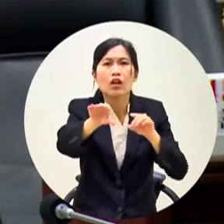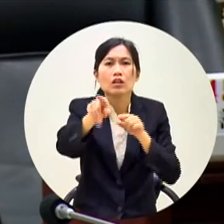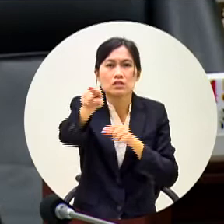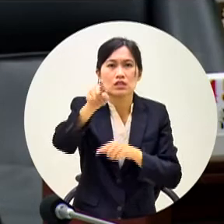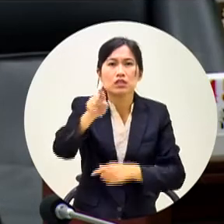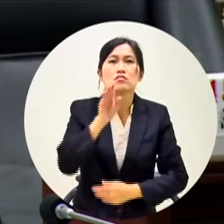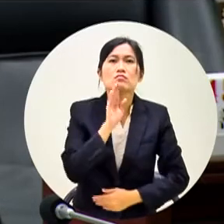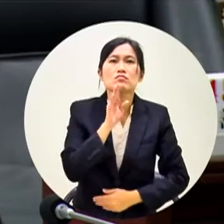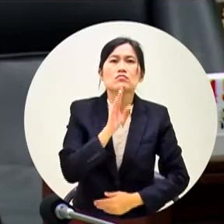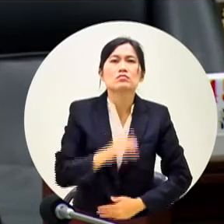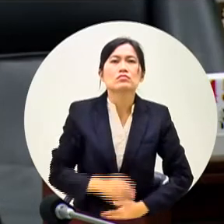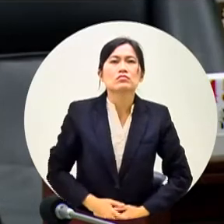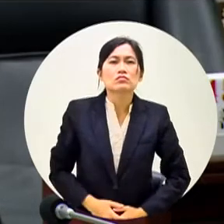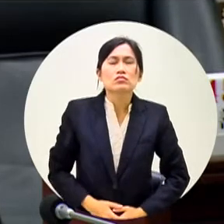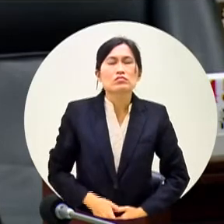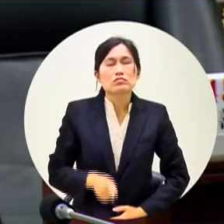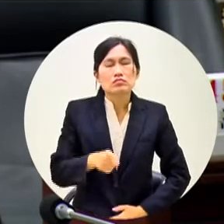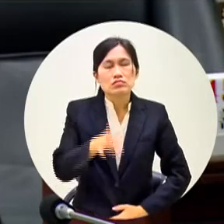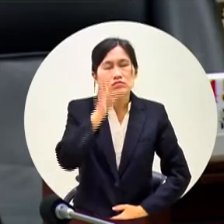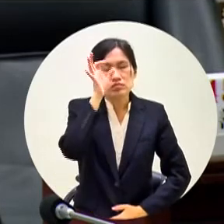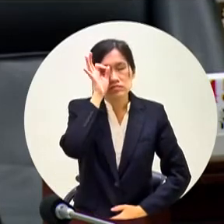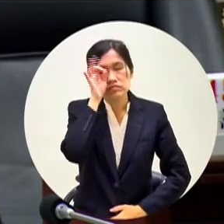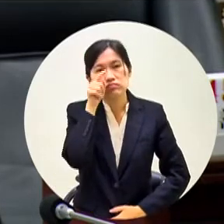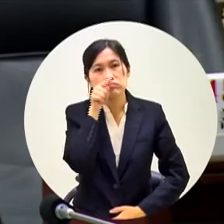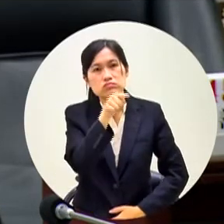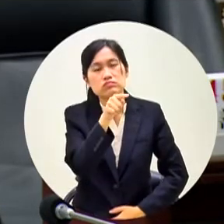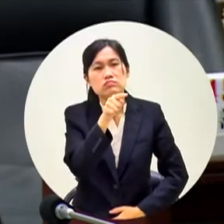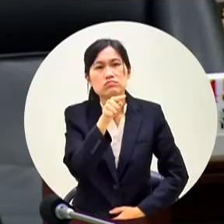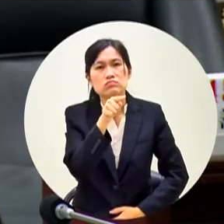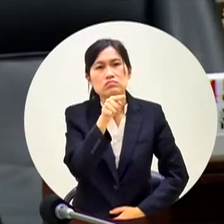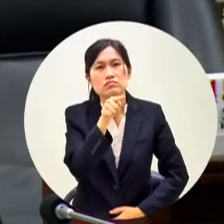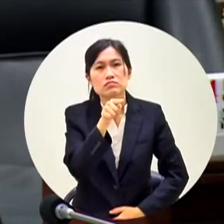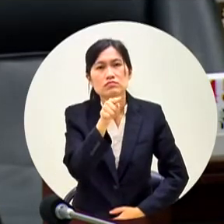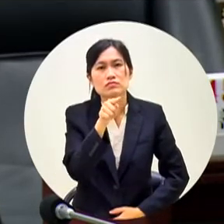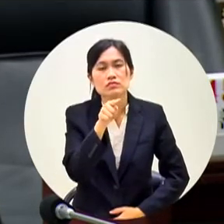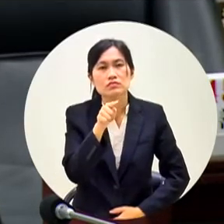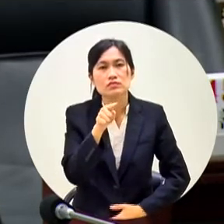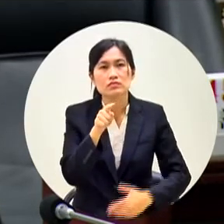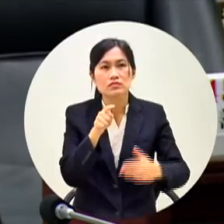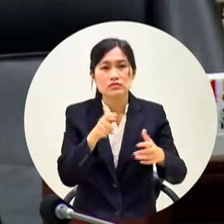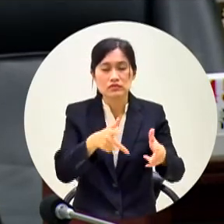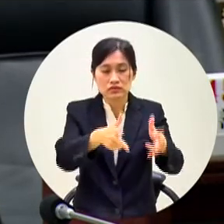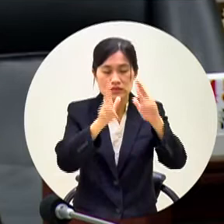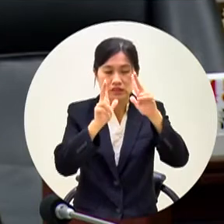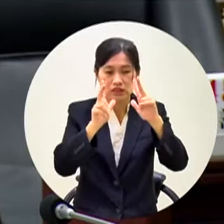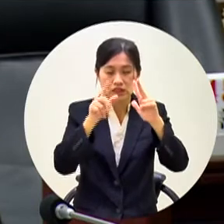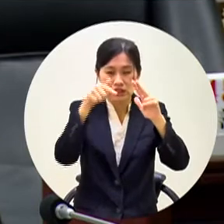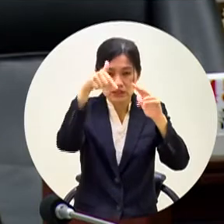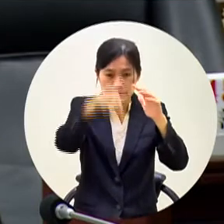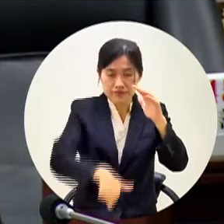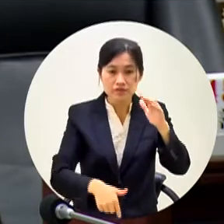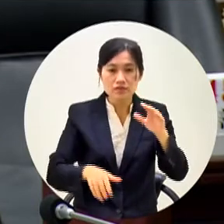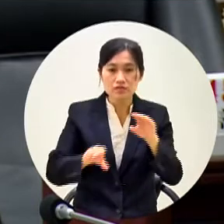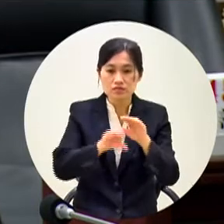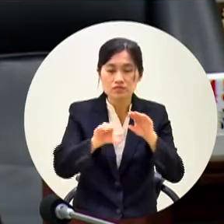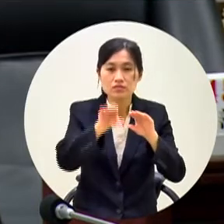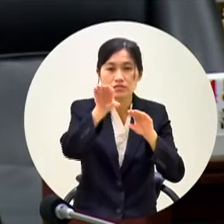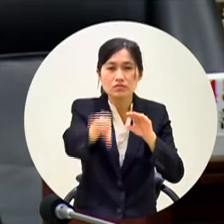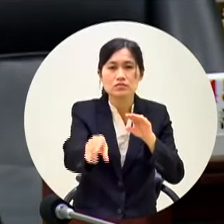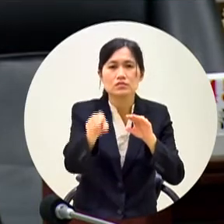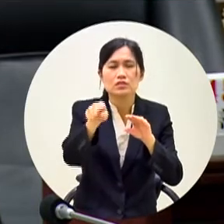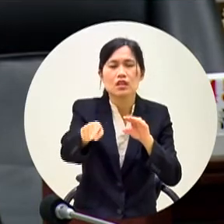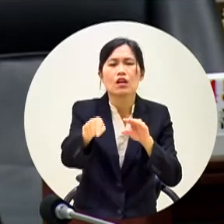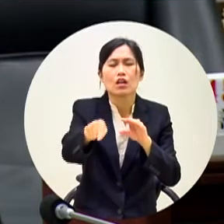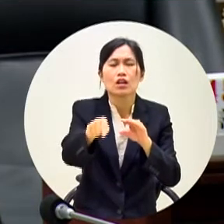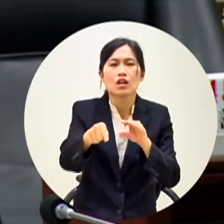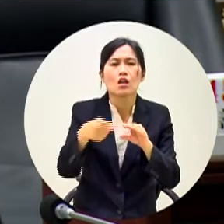吼，即你啊看，迄边伊遐拄啊也是安尼十号啊桥脚交流道遐。啊，进前我嘛是提议